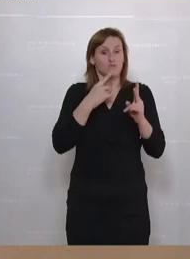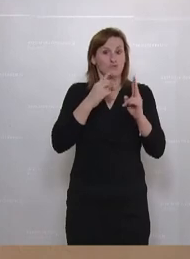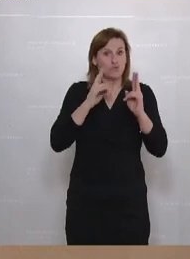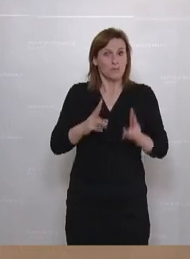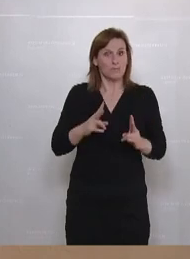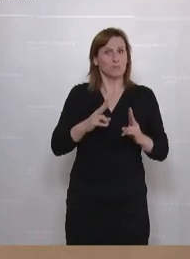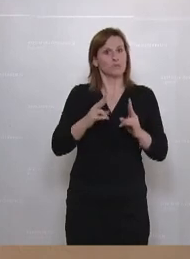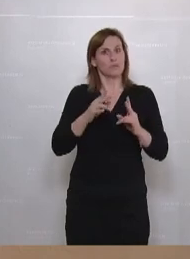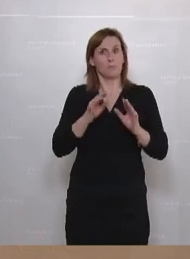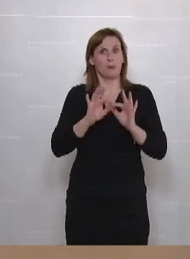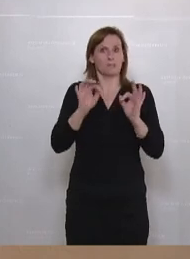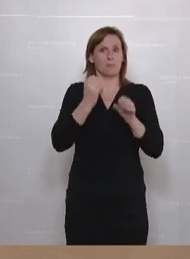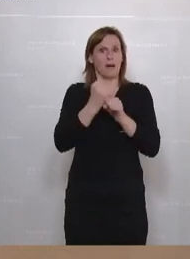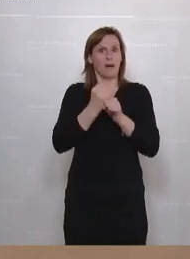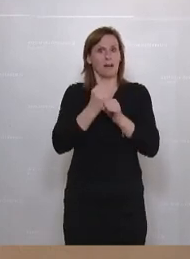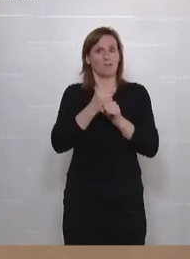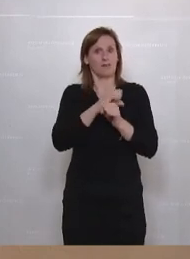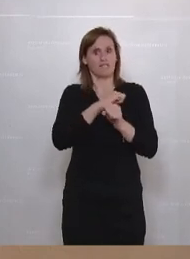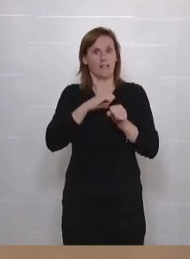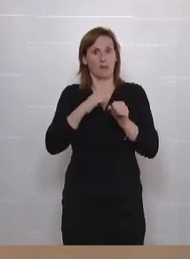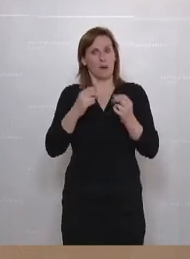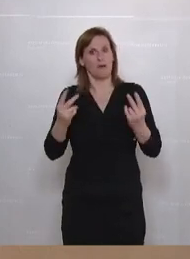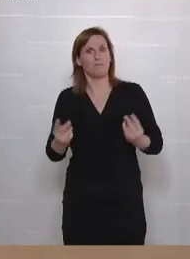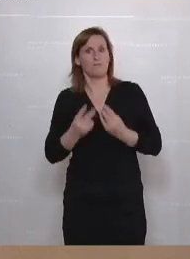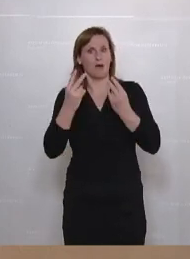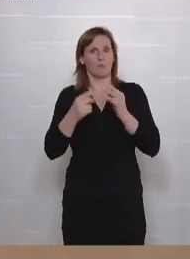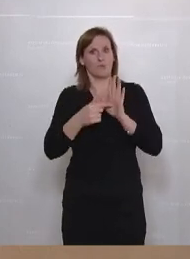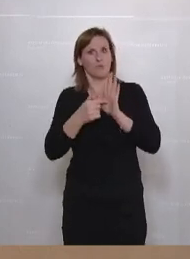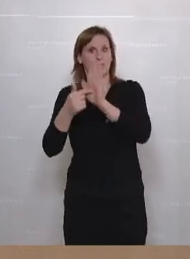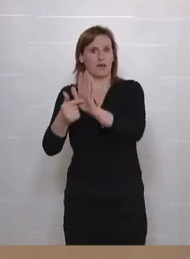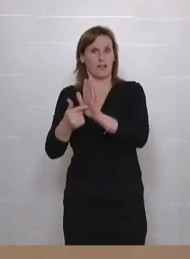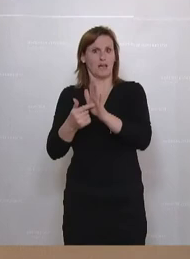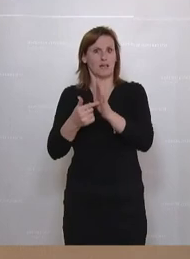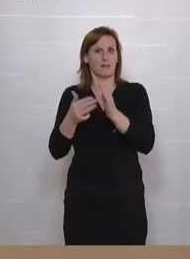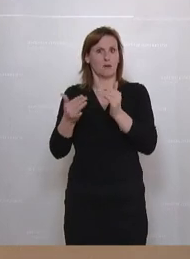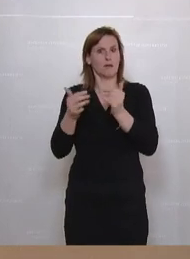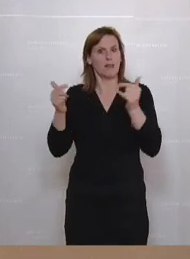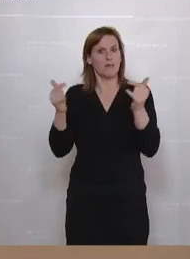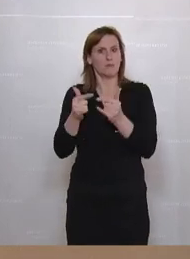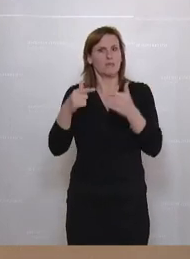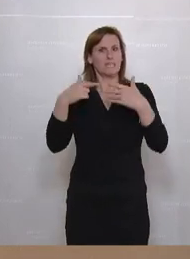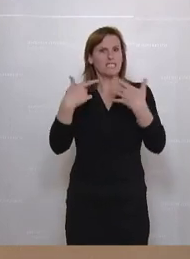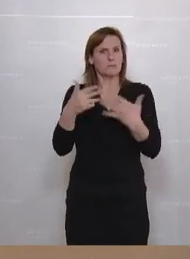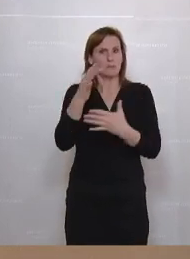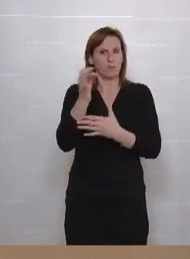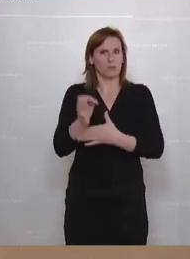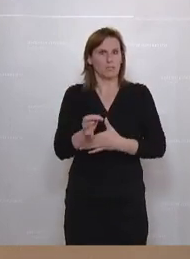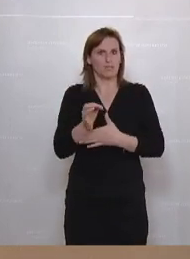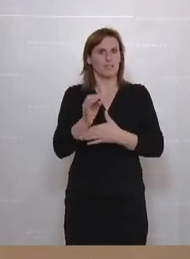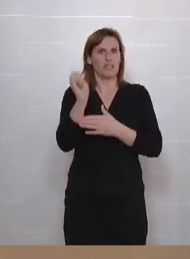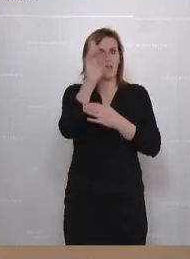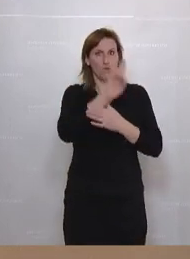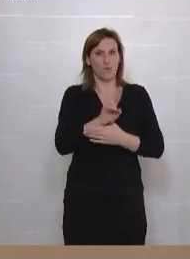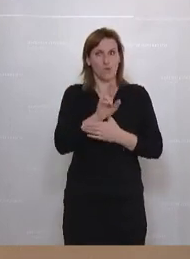bei der Selbstvermarktung, um es so zu sagen. Allein wenn wir denken an die Direktinvestitionen. Die EU, 70% aller Direktinvestitionen kommen aus der Europäischen